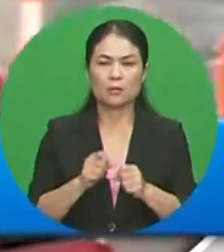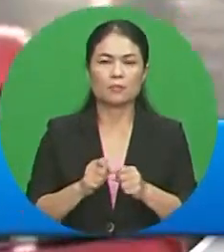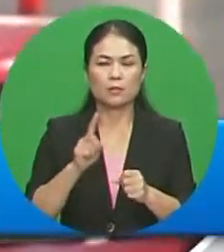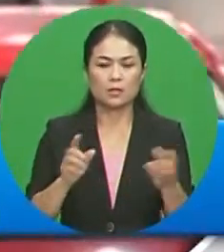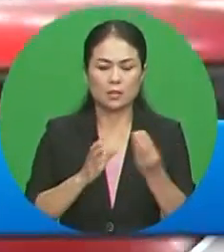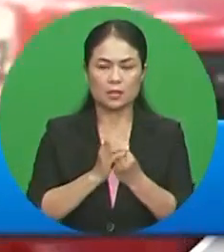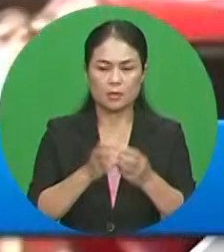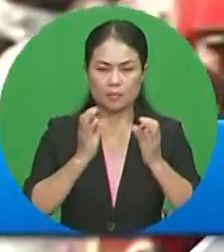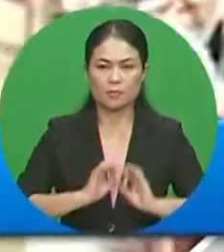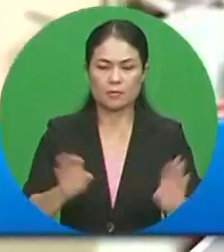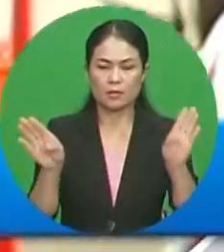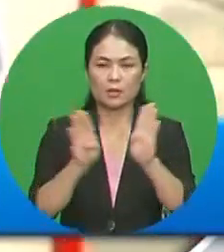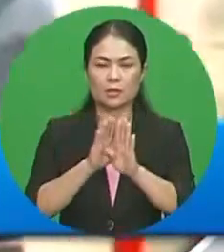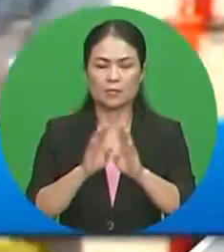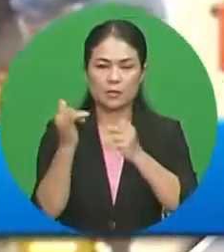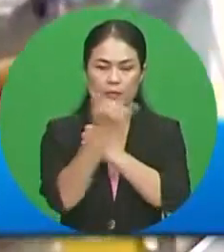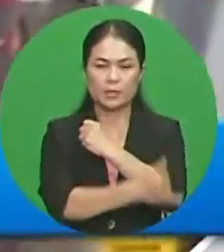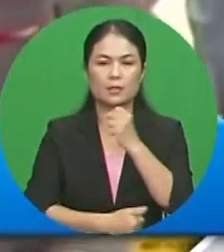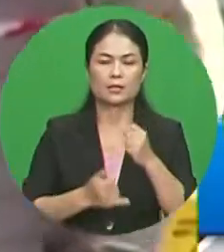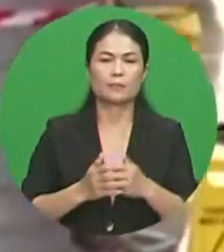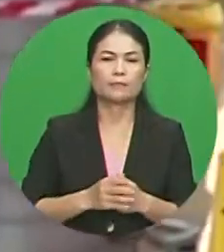ន្ទាប់ពីវិធានការបិទទ្វារប្រទេស